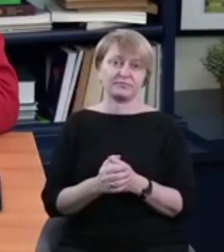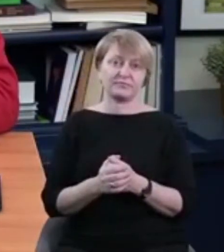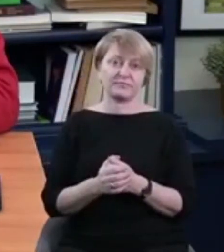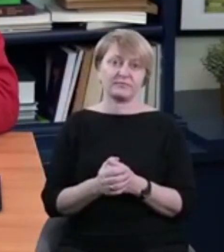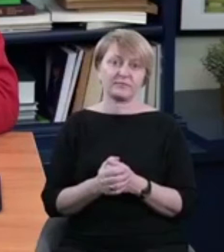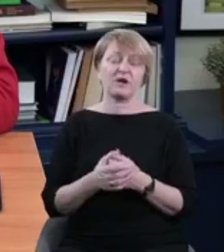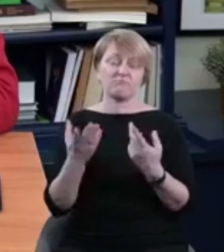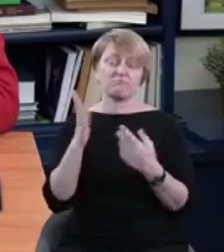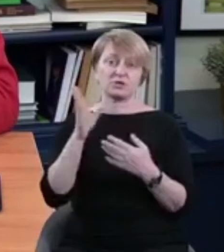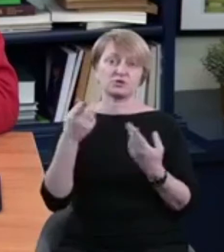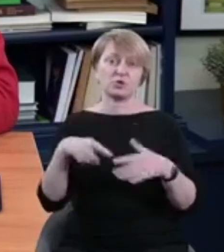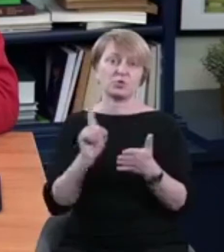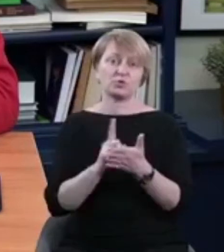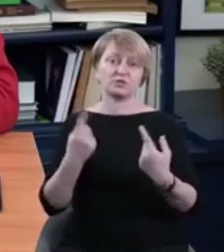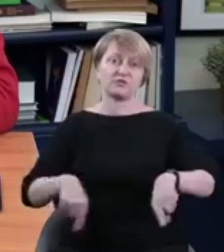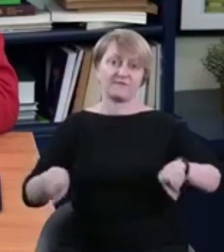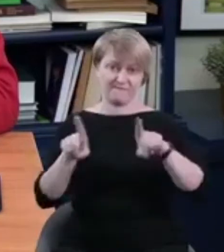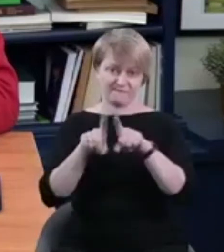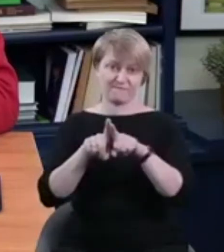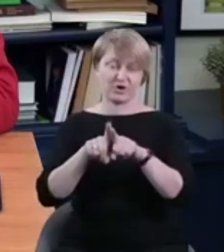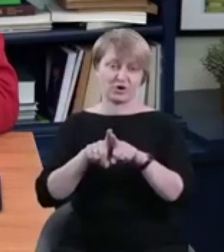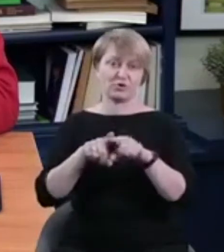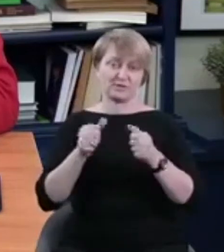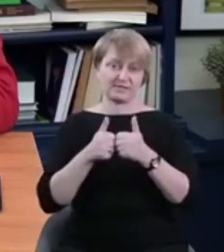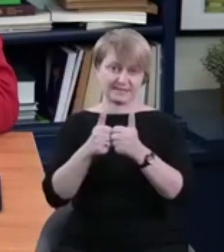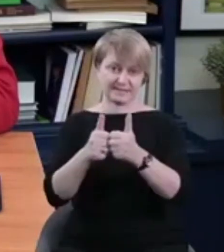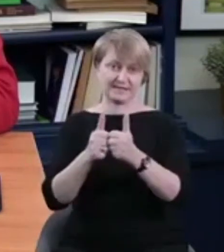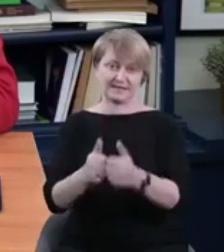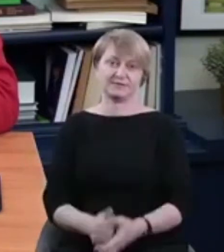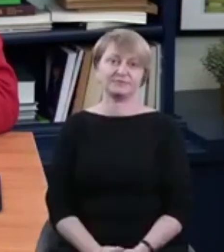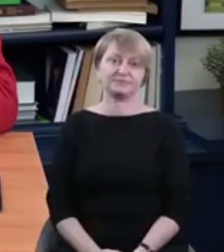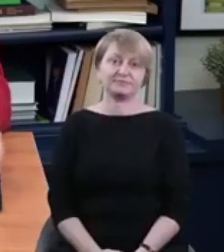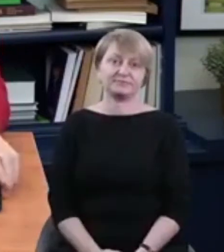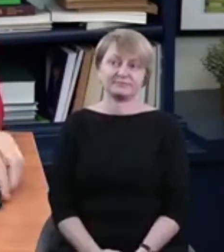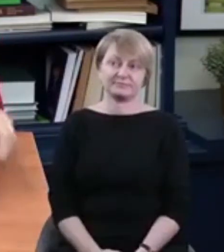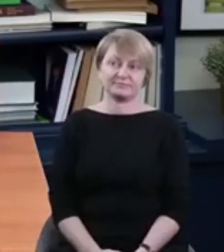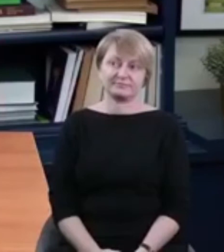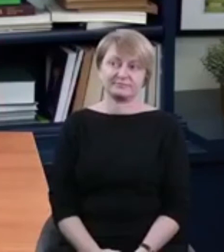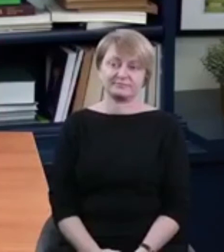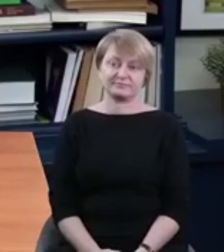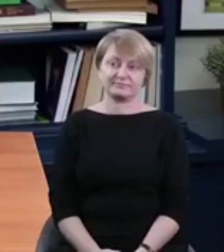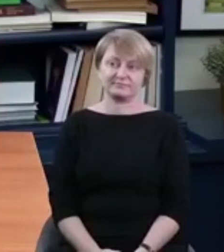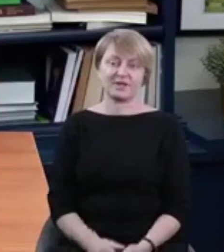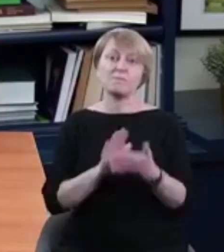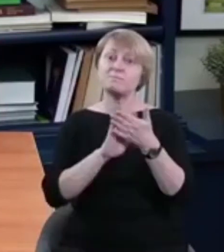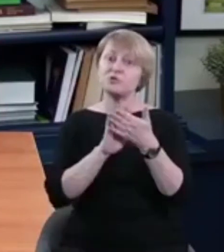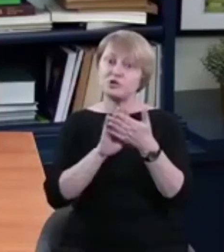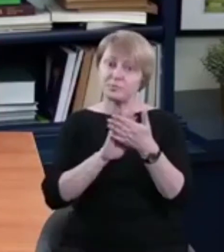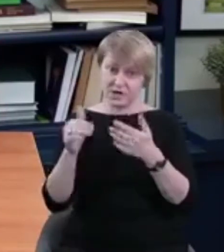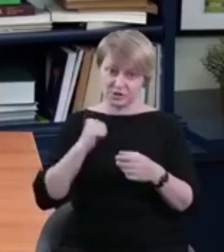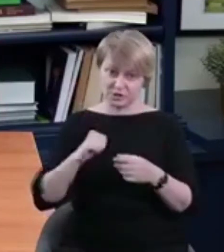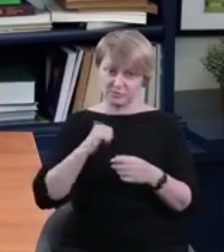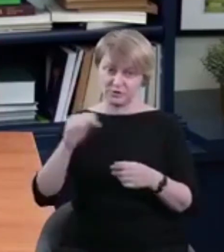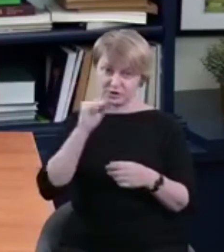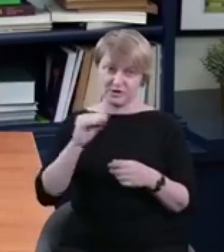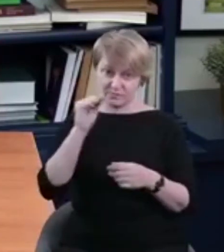realizacji realizacji tego zadania nie wiem czemu ale nie chcemy więcej pytań od was wyświetlać przepraszam was za to jeszcze raz